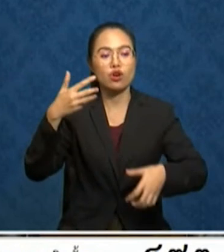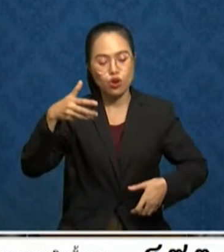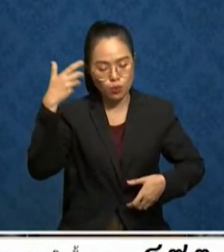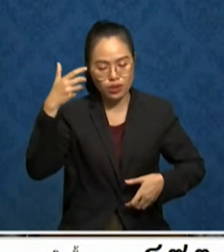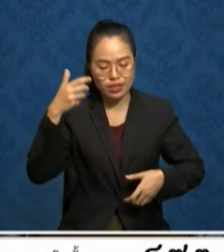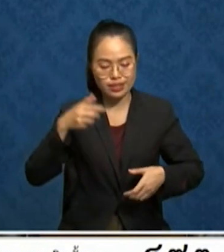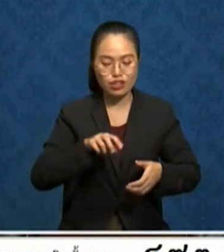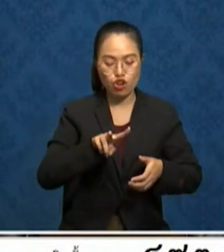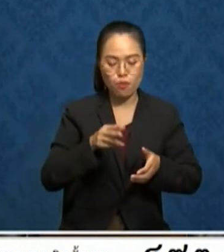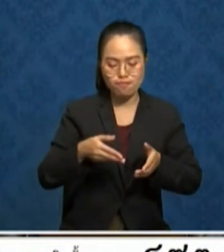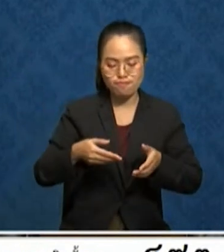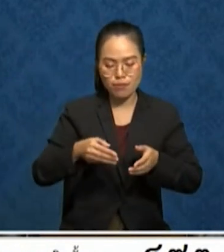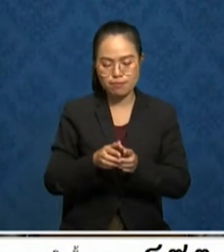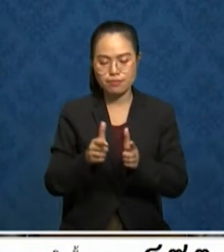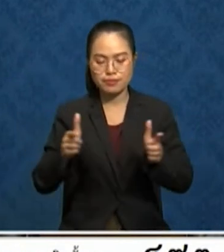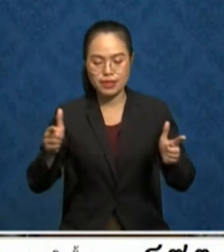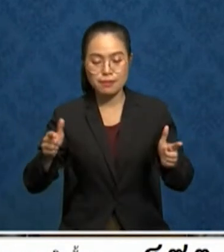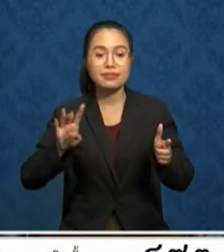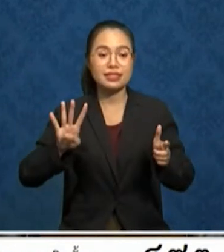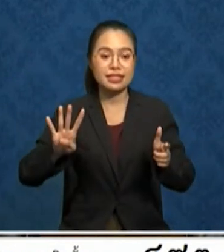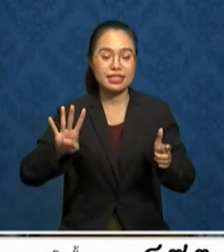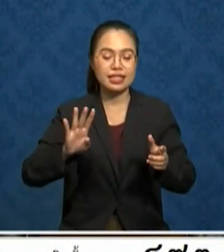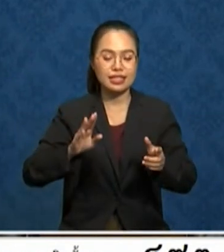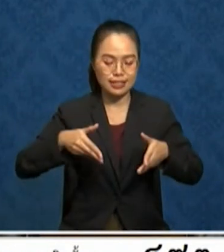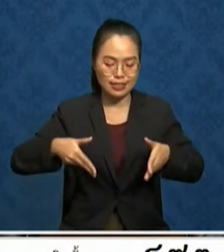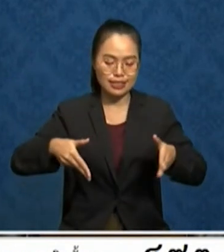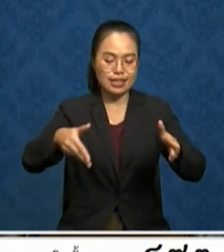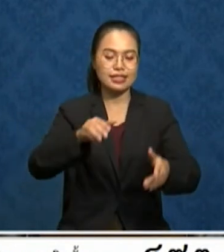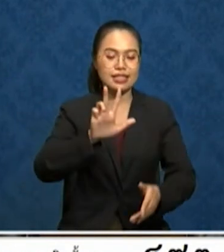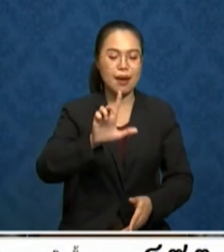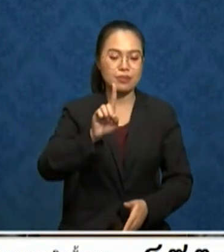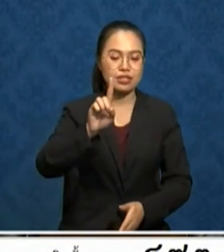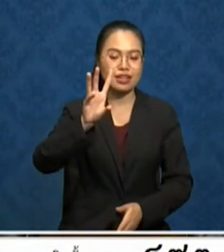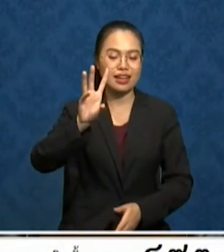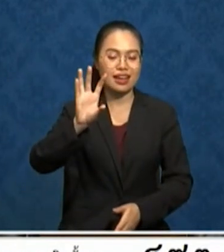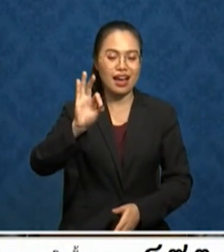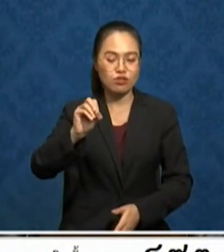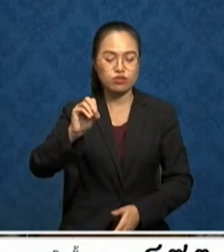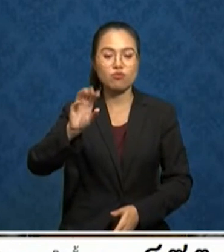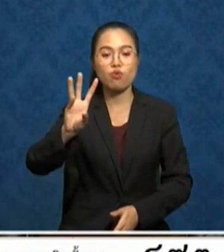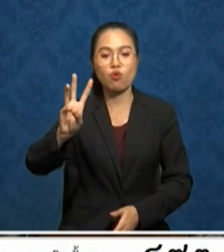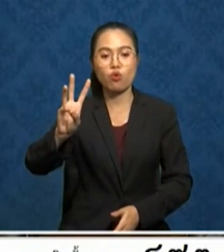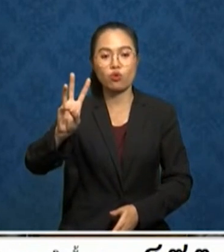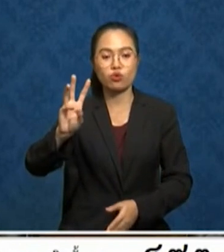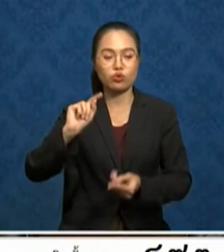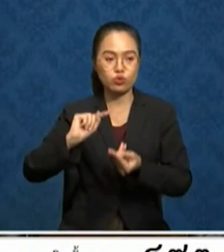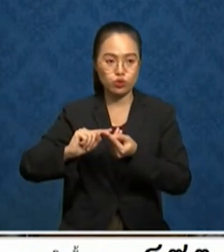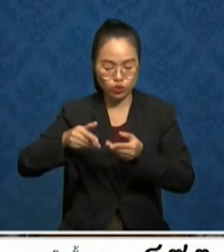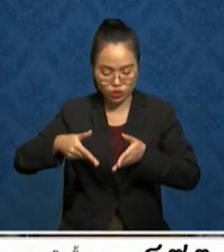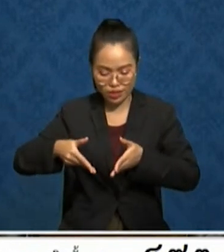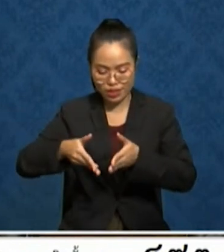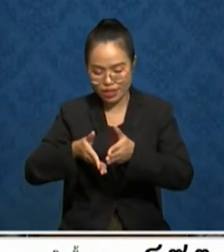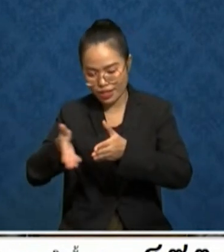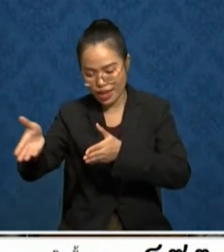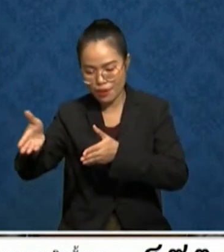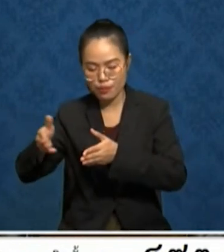4เลนถนนเส้นนี้คือถนนสาย3196ค่ะเป็นทางหลักจากลพบุรีนะคะบ้านแพกไปแยกเจ้าปุกออกสาย